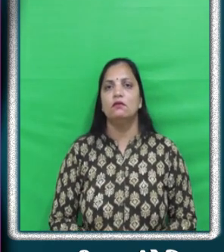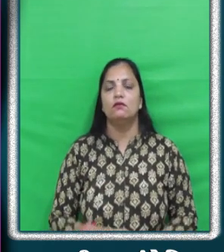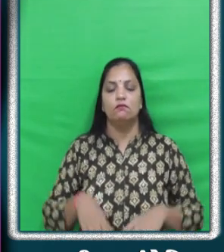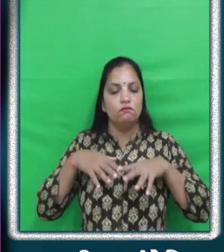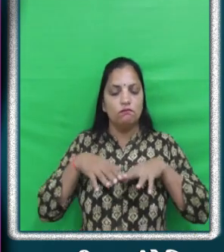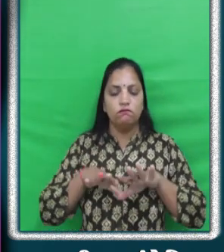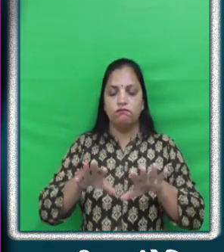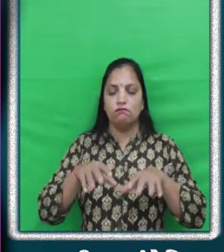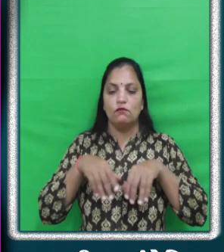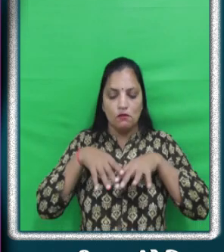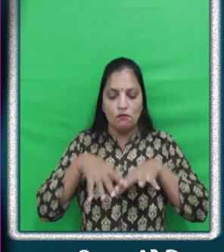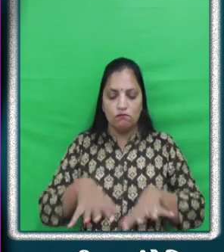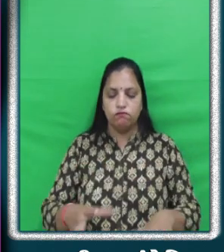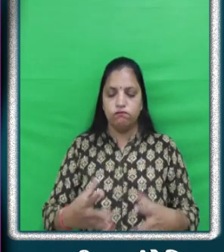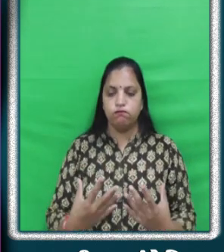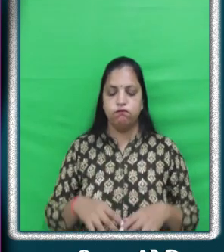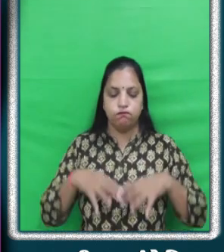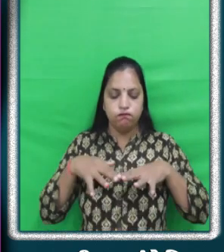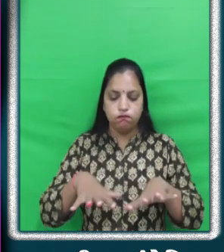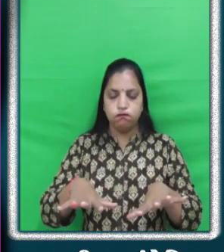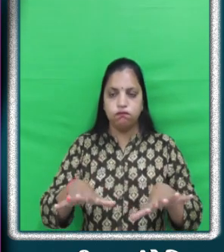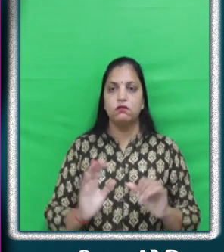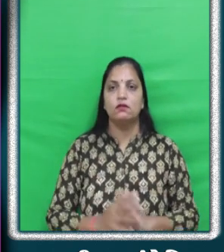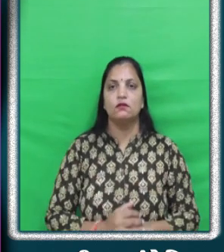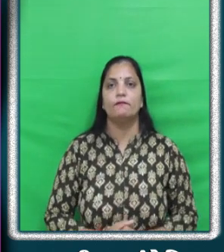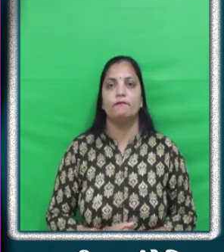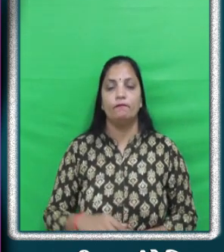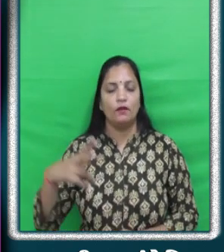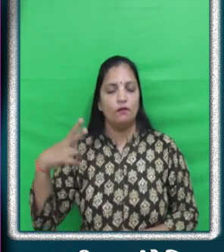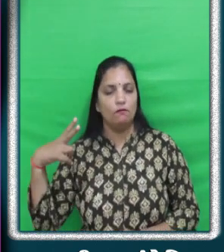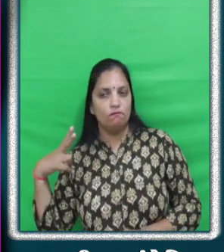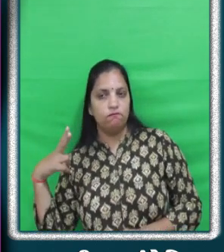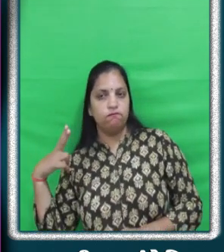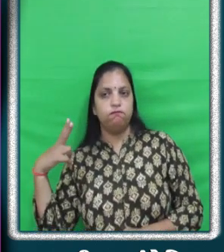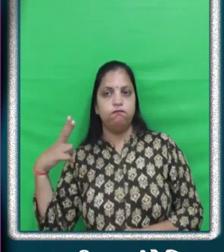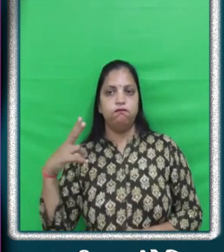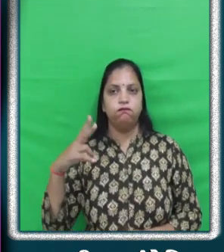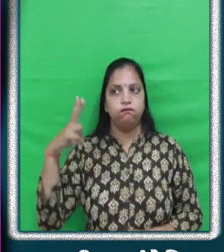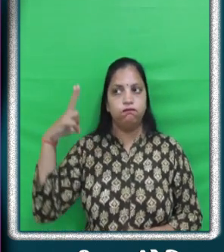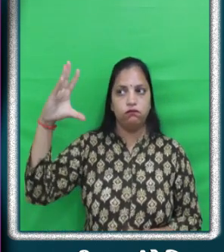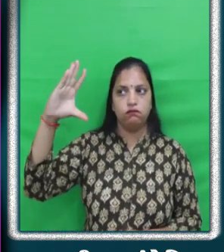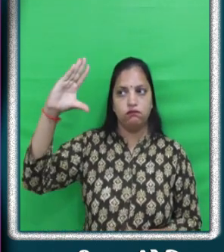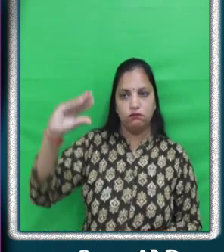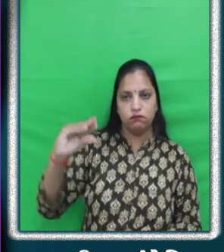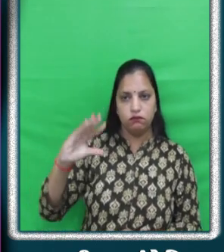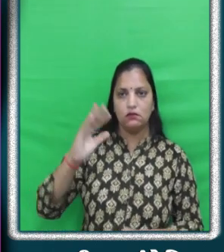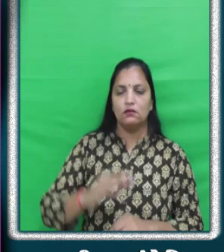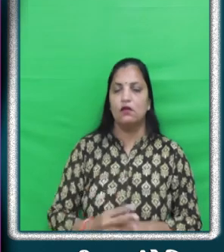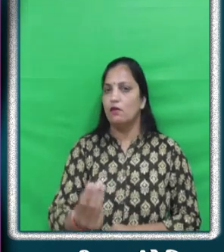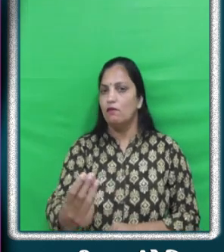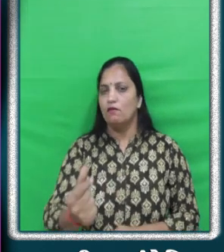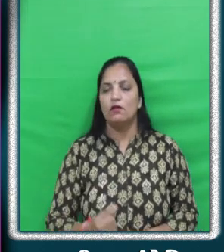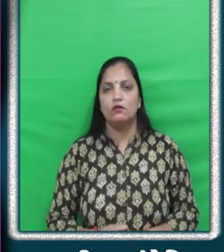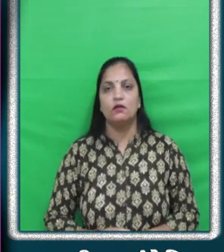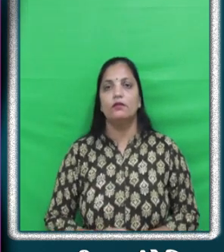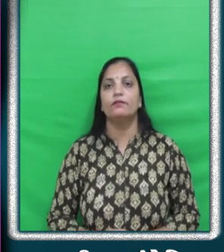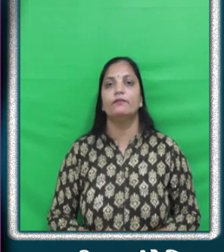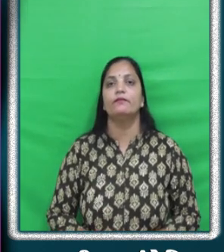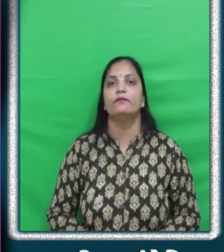જલ્દીથી તેના ભાગોમાં મોકલી દેશે પ્રસરણ દ્વારા, કેમ કે એની ઊંચાઈ કેવી છે, ઓછી છે. તેથી ફરીથી